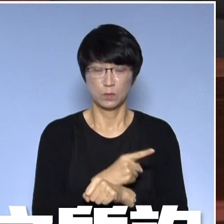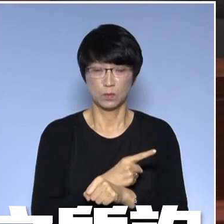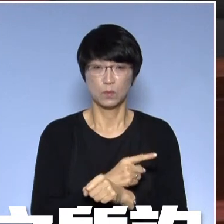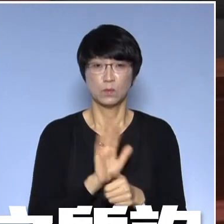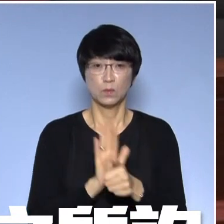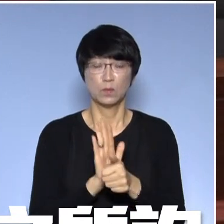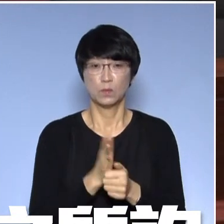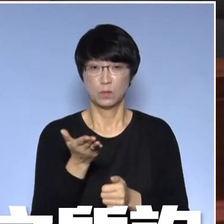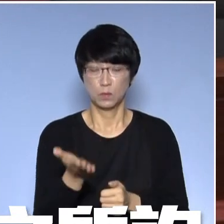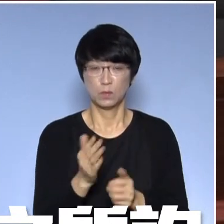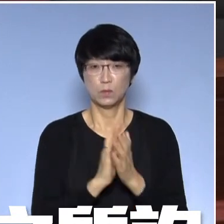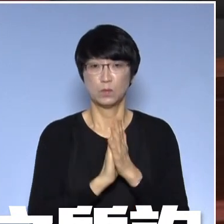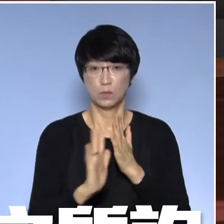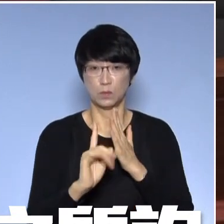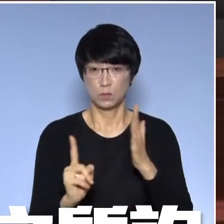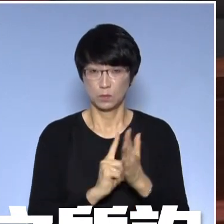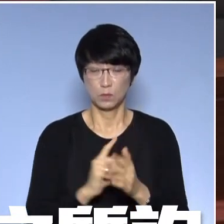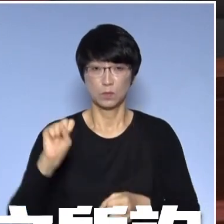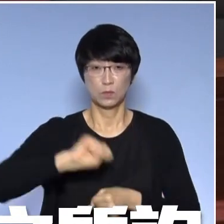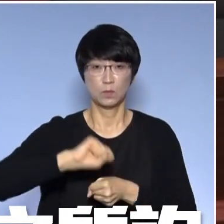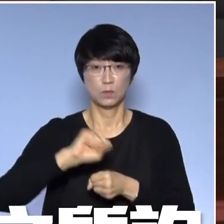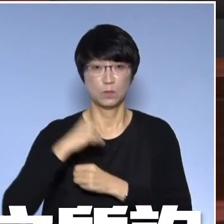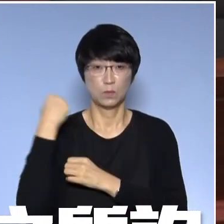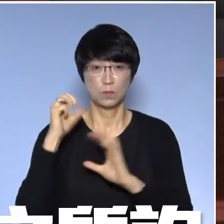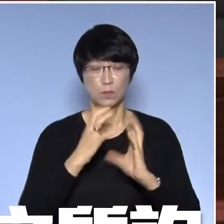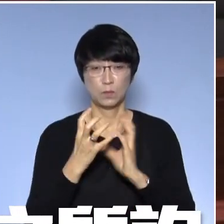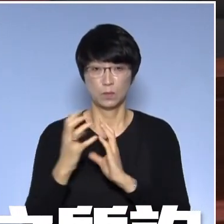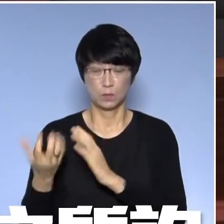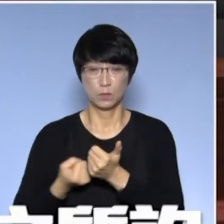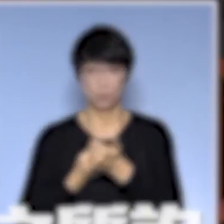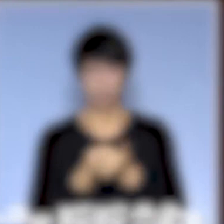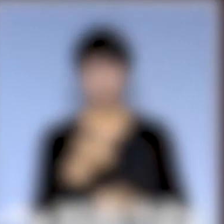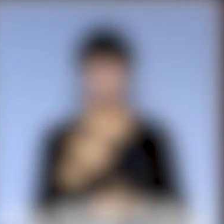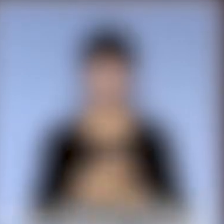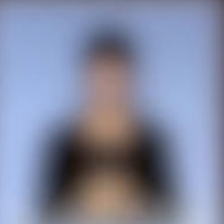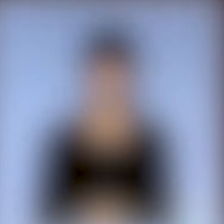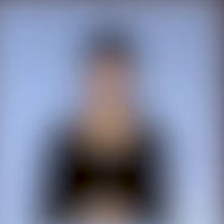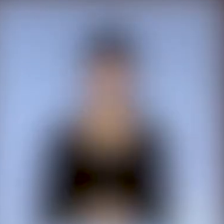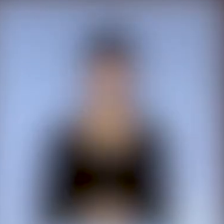助佢哋嘅。咁所以喺呢一方面咧，我會繼續加強各個部門嘅支援嘅。多謝主席。